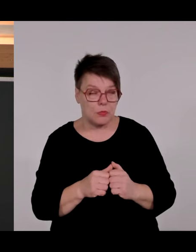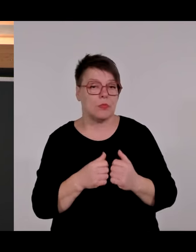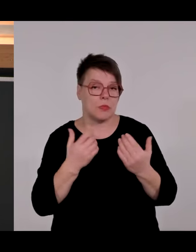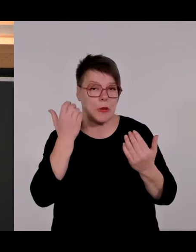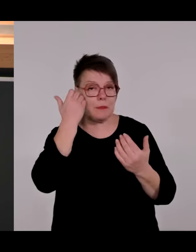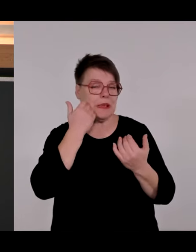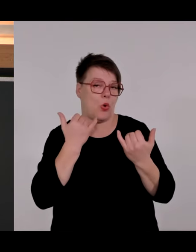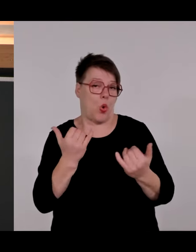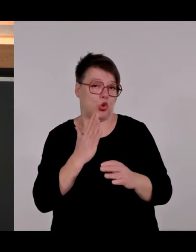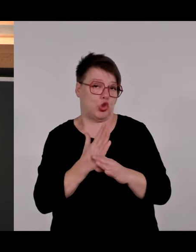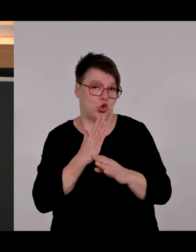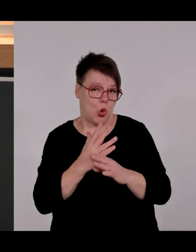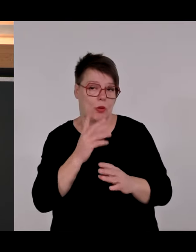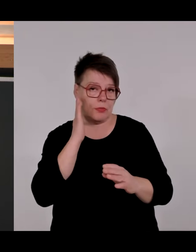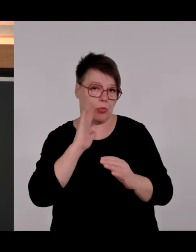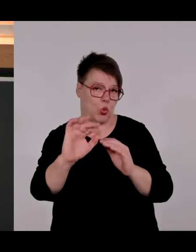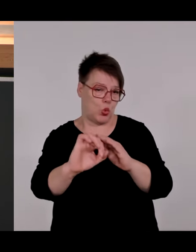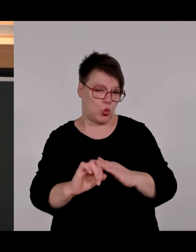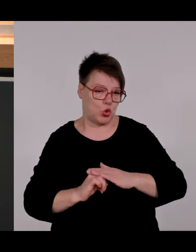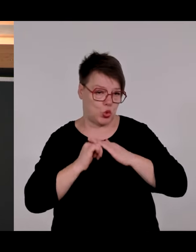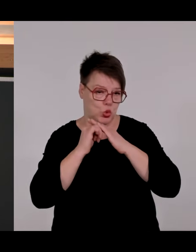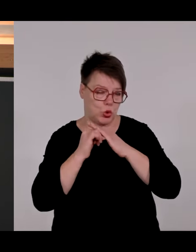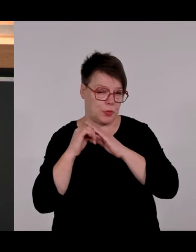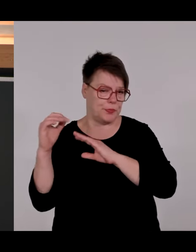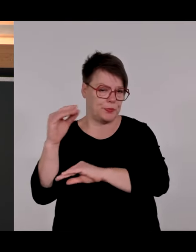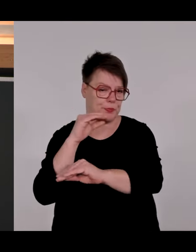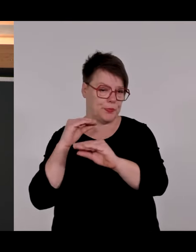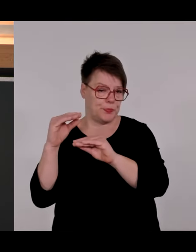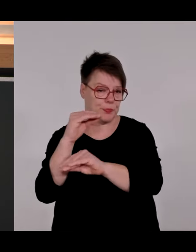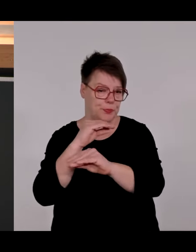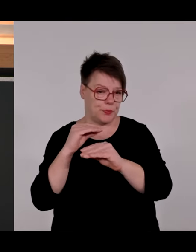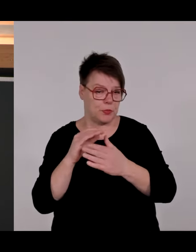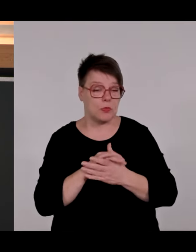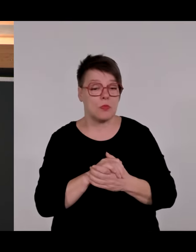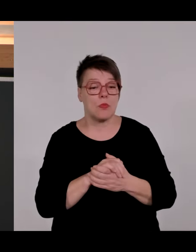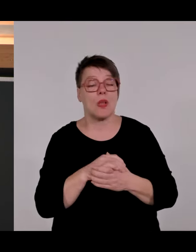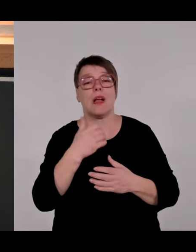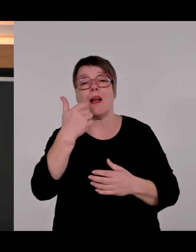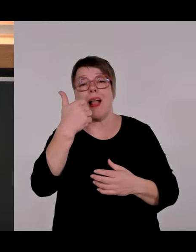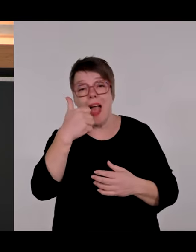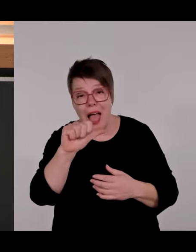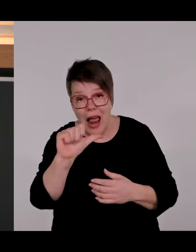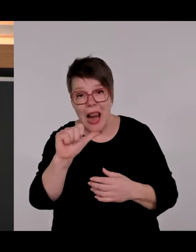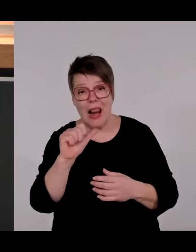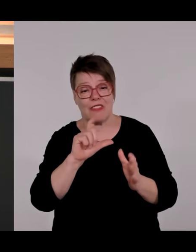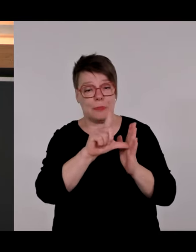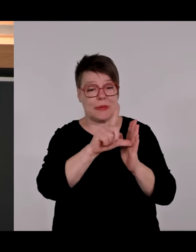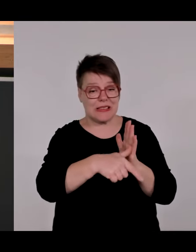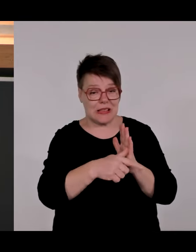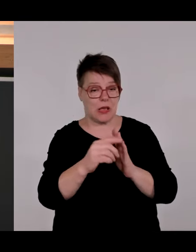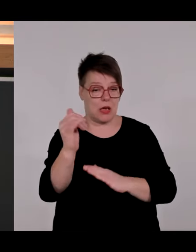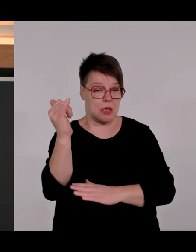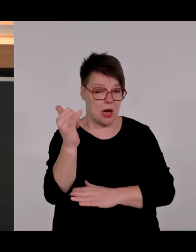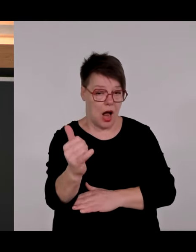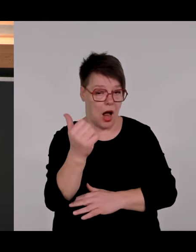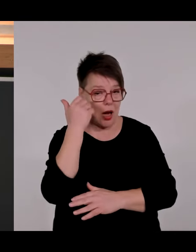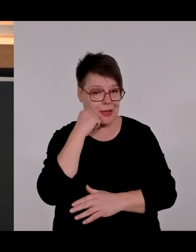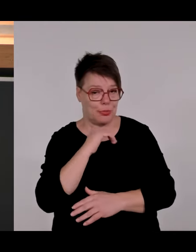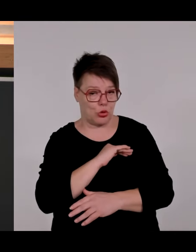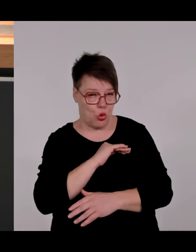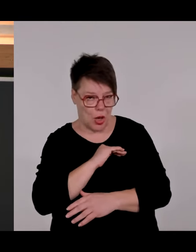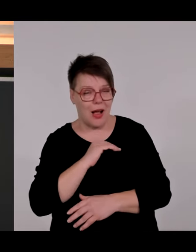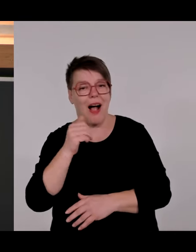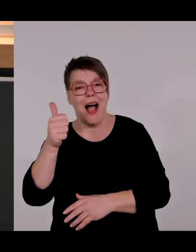11 Bezirke haben zugestimmt, liebe Kollegin, einer hat sich enthalten. Ich glaube, das ist ein ziemlich eindeutiges